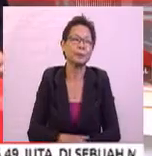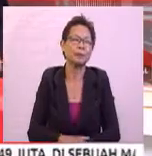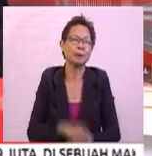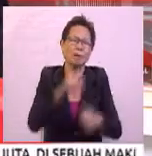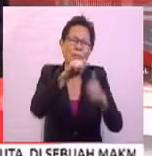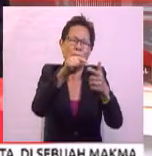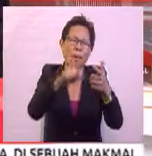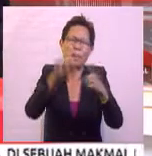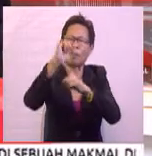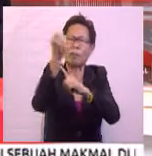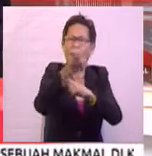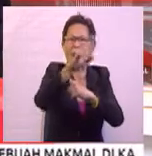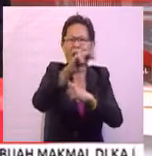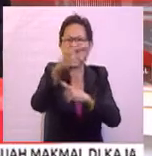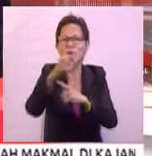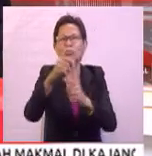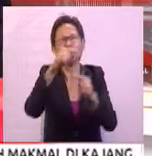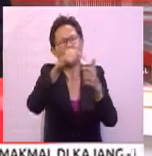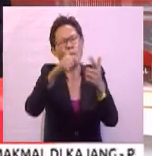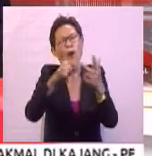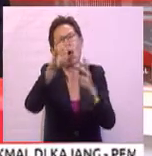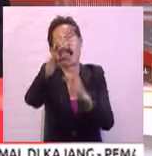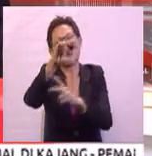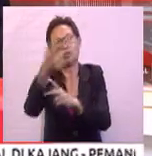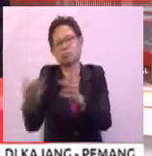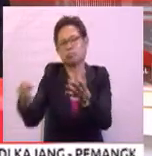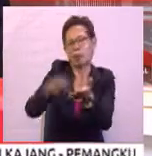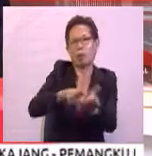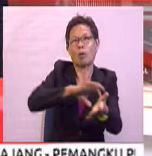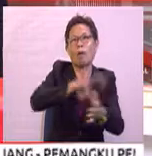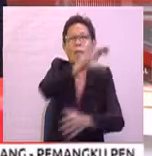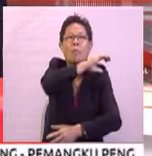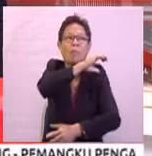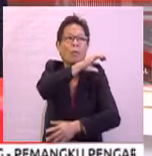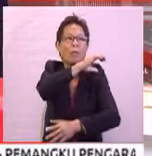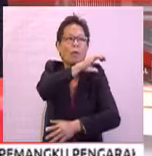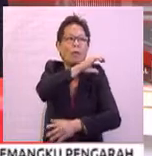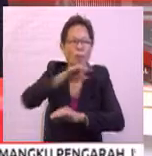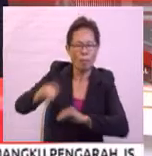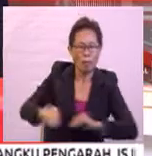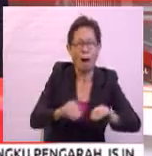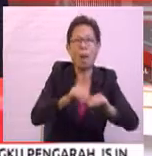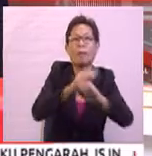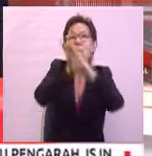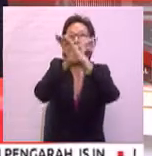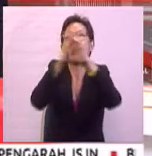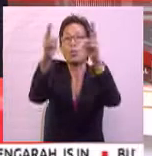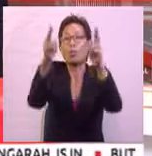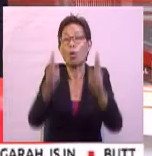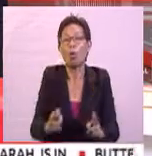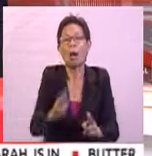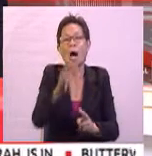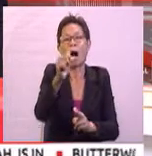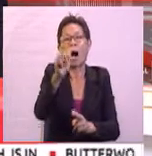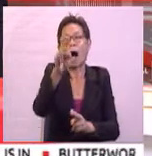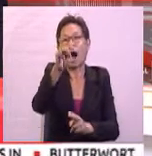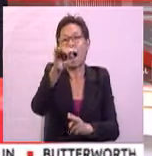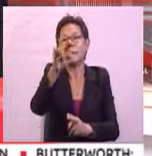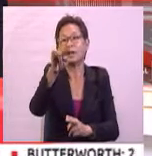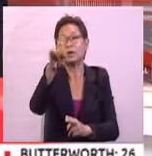Beberapa percubaan bukan kerajaan NGO membuat laporan polis terhadap pengerusi gerakan pembela Ummah Aminuddin